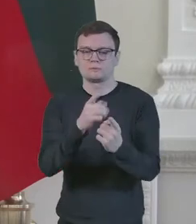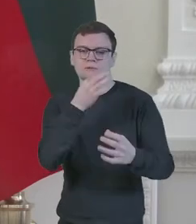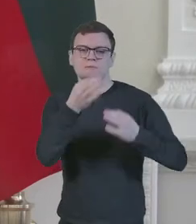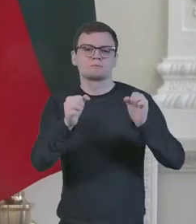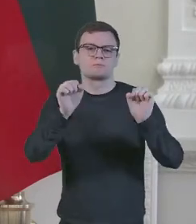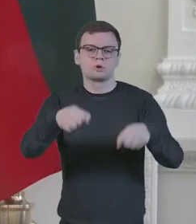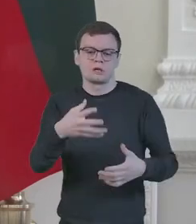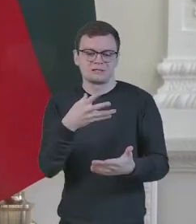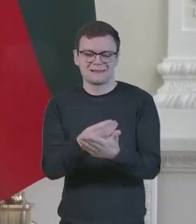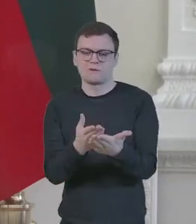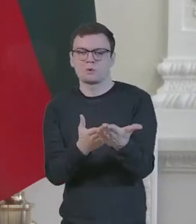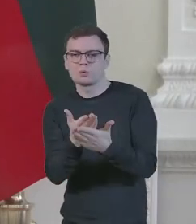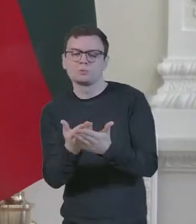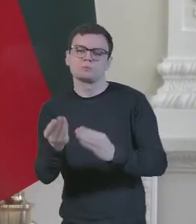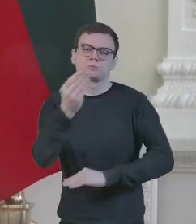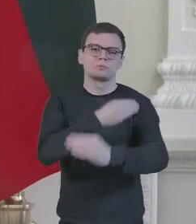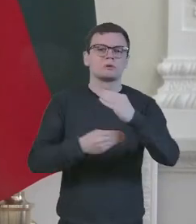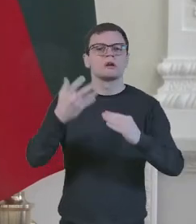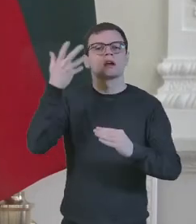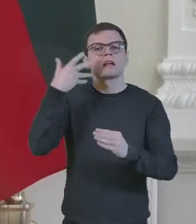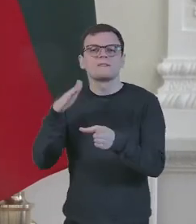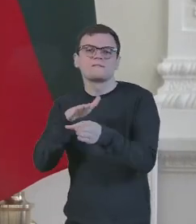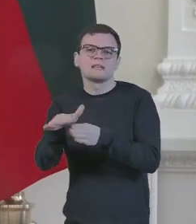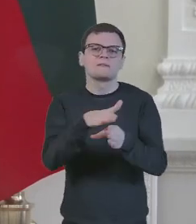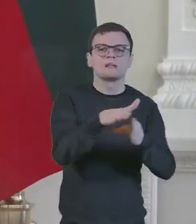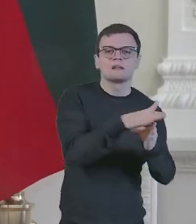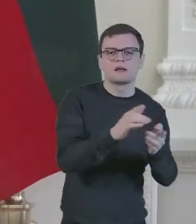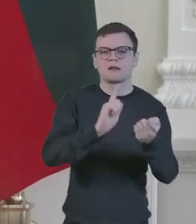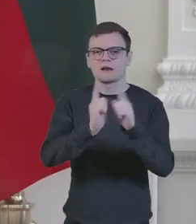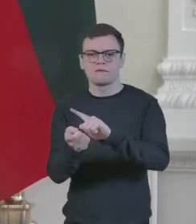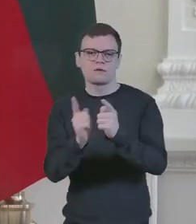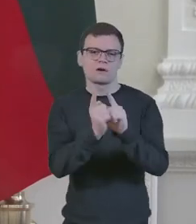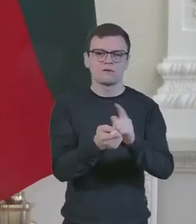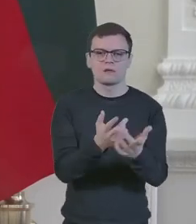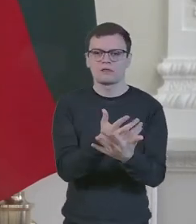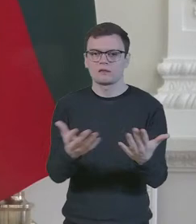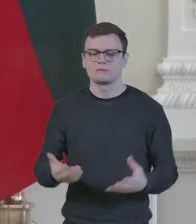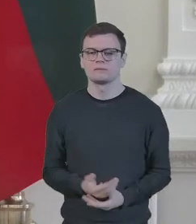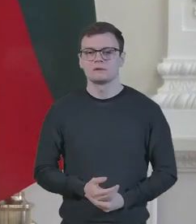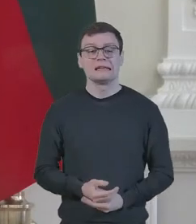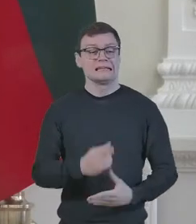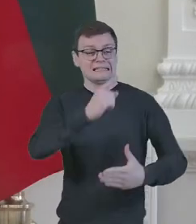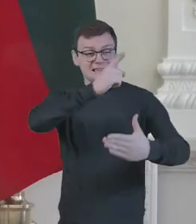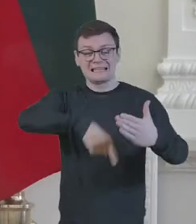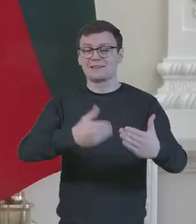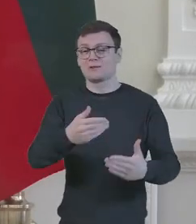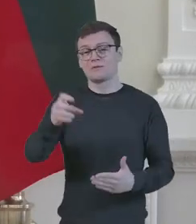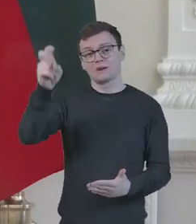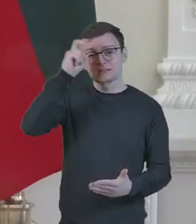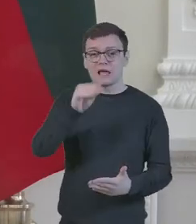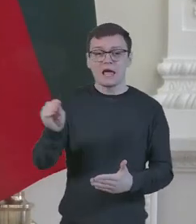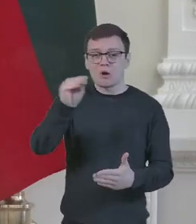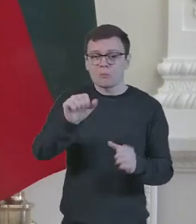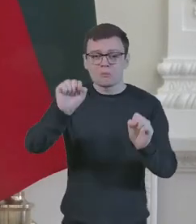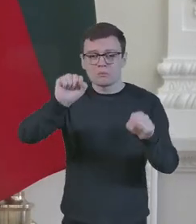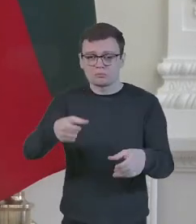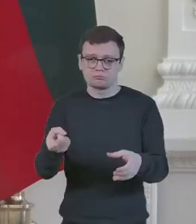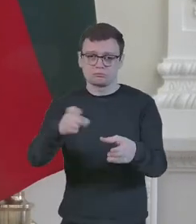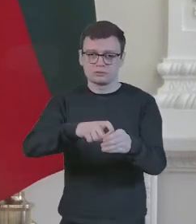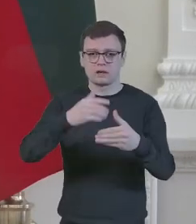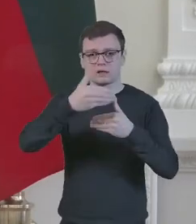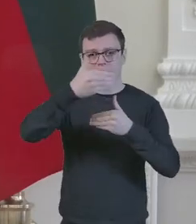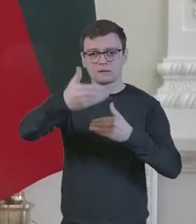dalytis savo patirtimi įgyvendinant reformas. To share our experience in implementing reforms. We believe in your